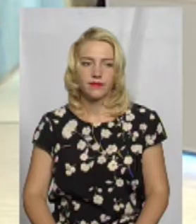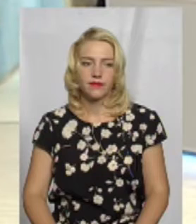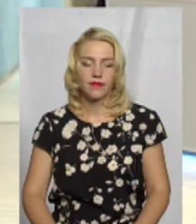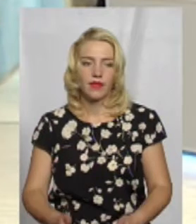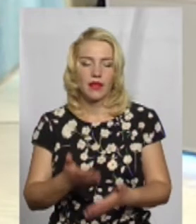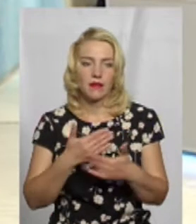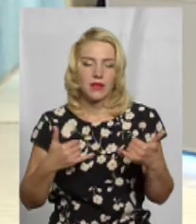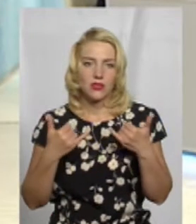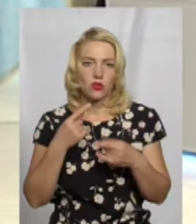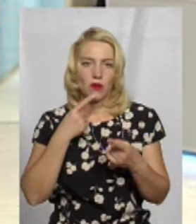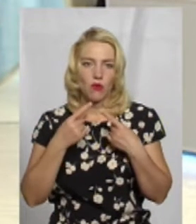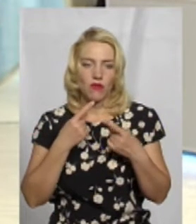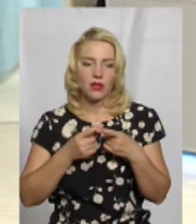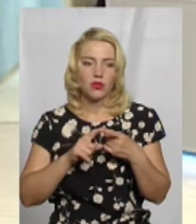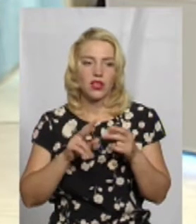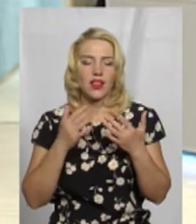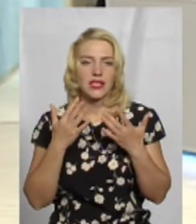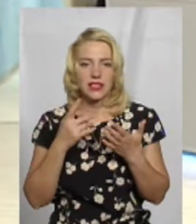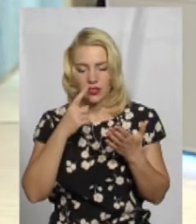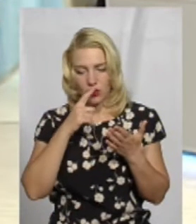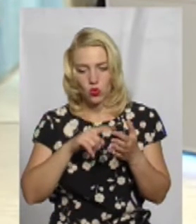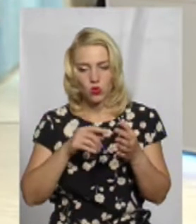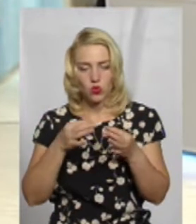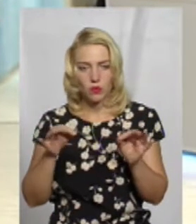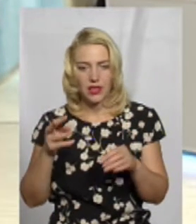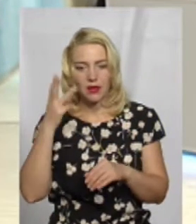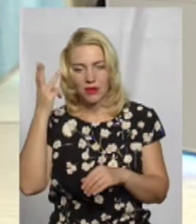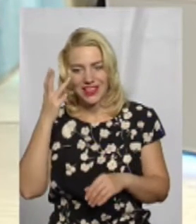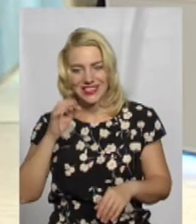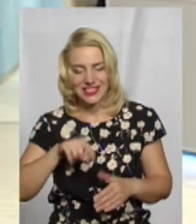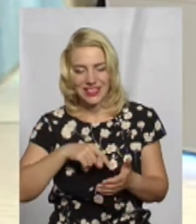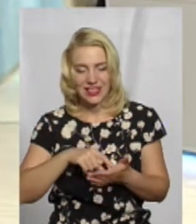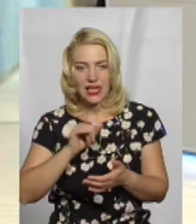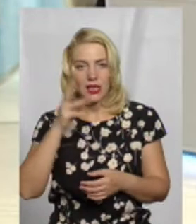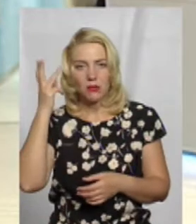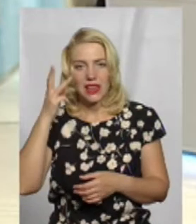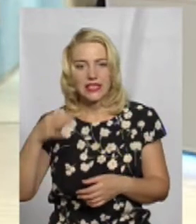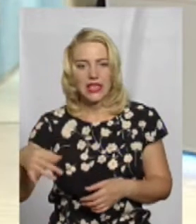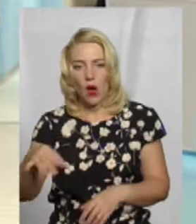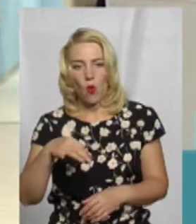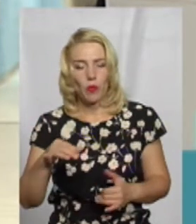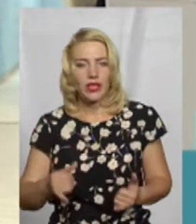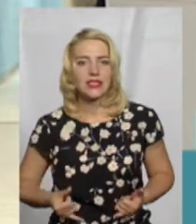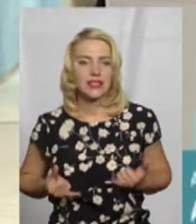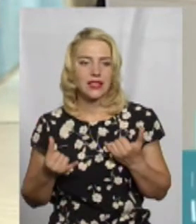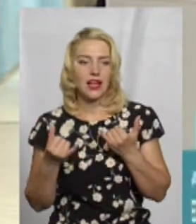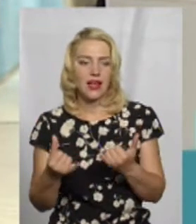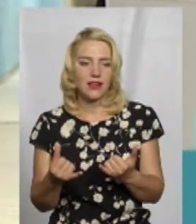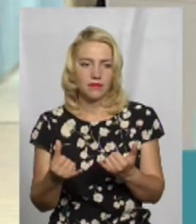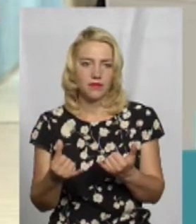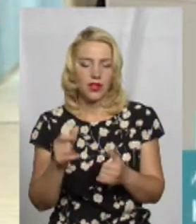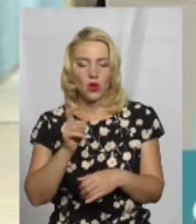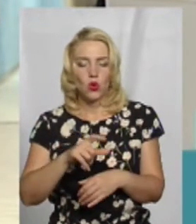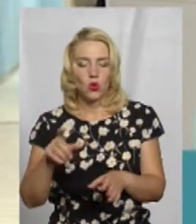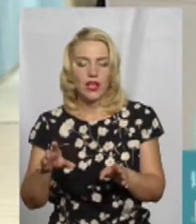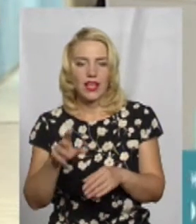Ми поговорили сьогодні про те, наскільки доступний Хмельницький і Хмельницька область для